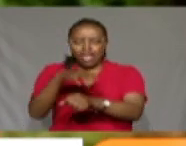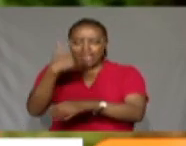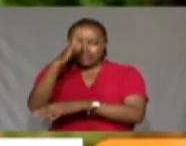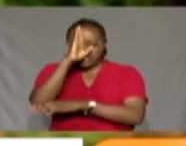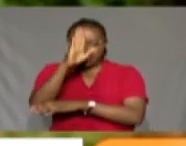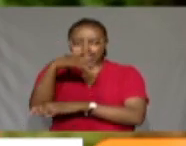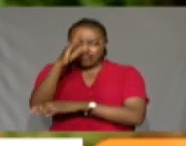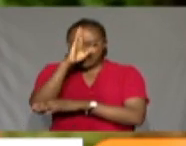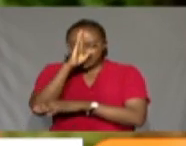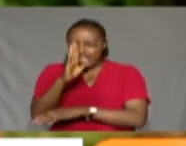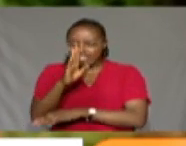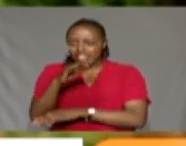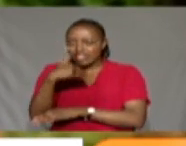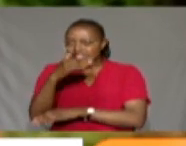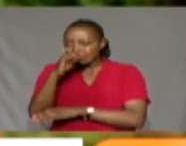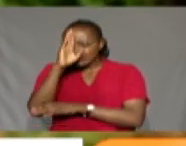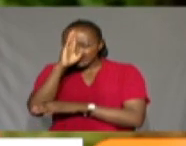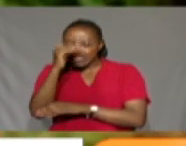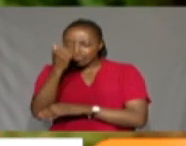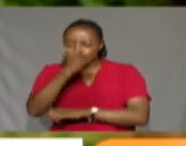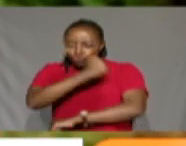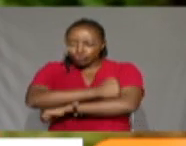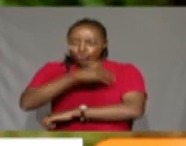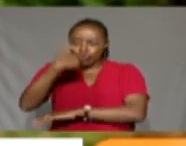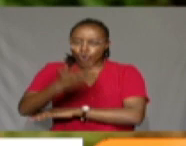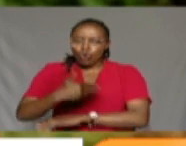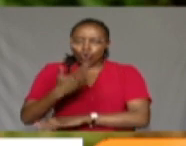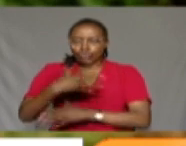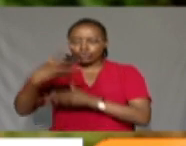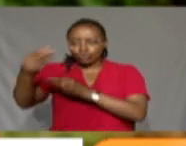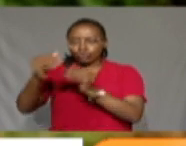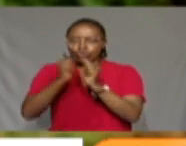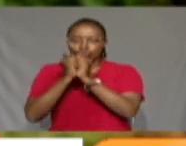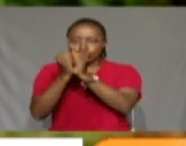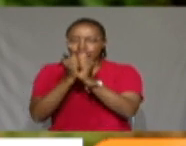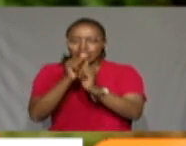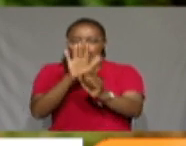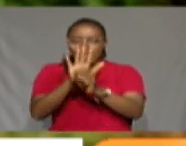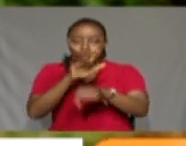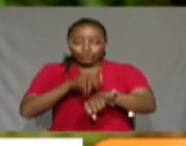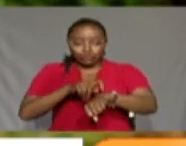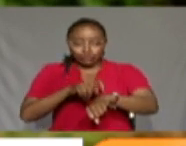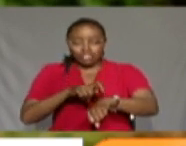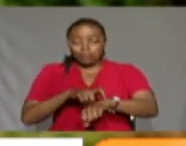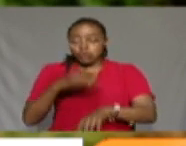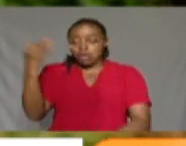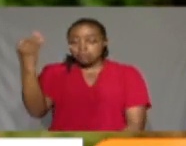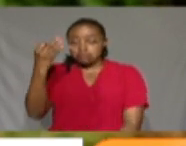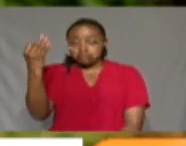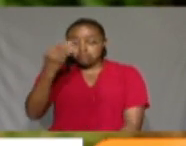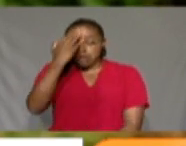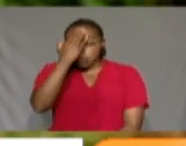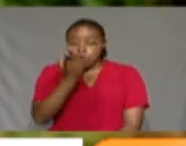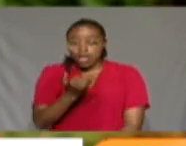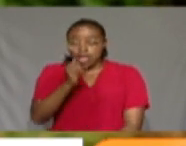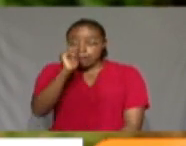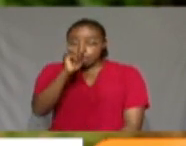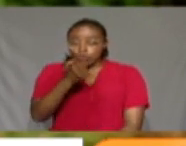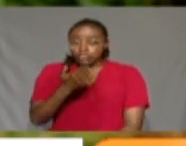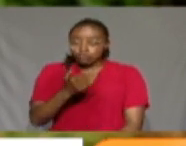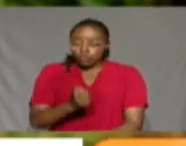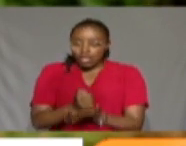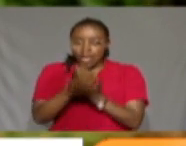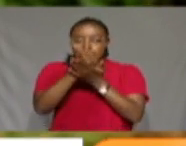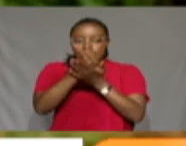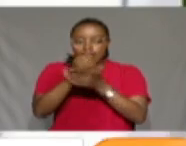Jumapili wanakuja Sunday School hapa jiji fan Goipirere. Na kwa mara mingi tumekuwa tukuhubiria ili waweze kusaidia na